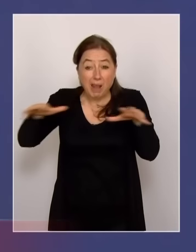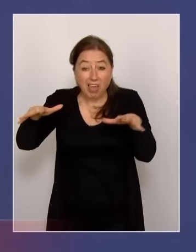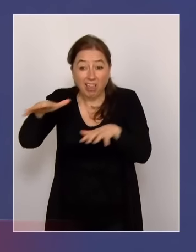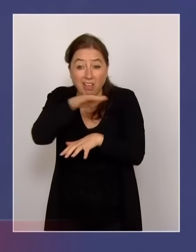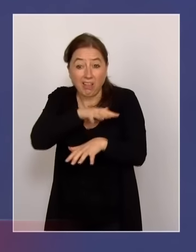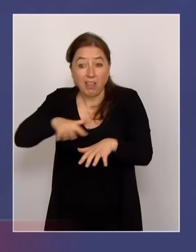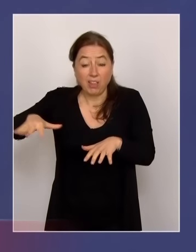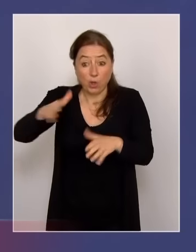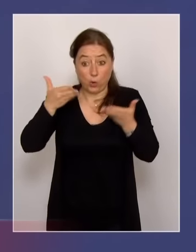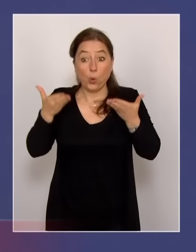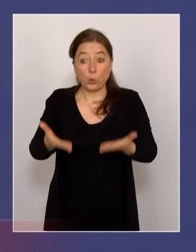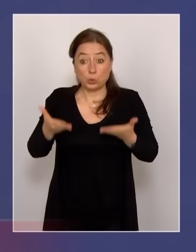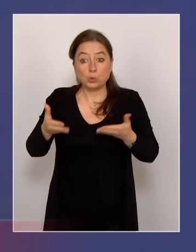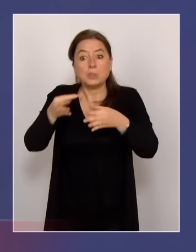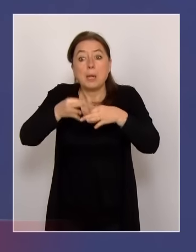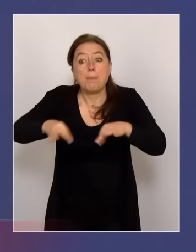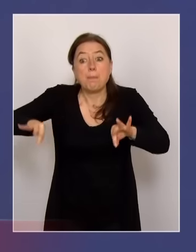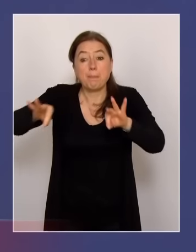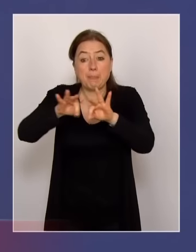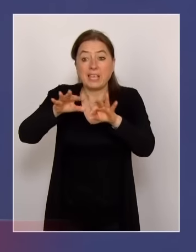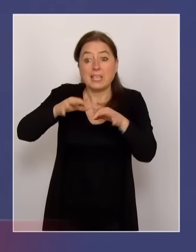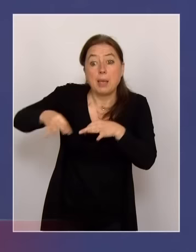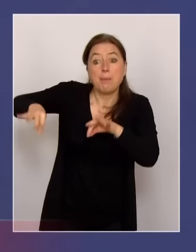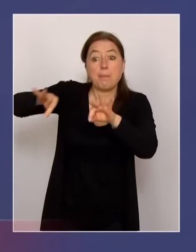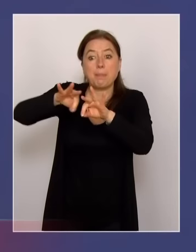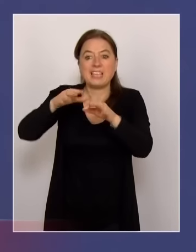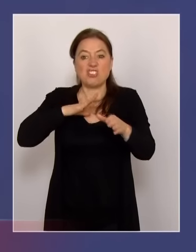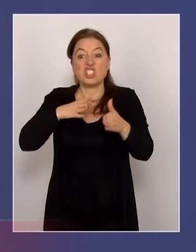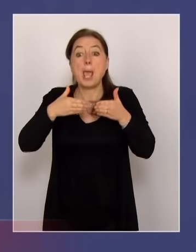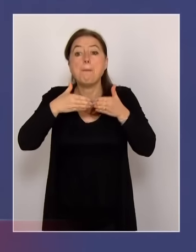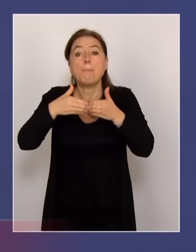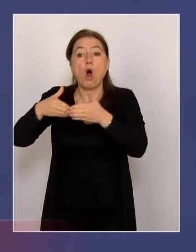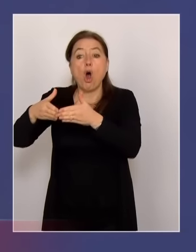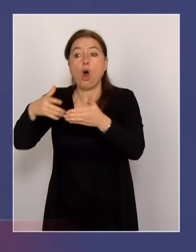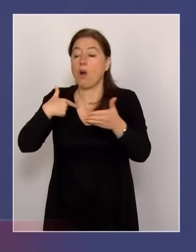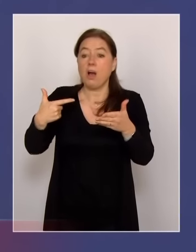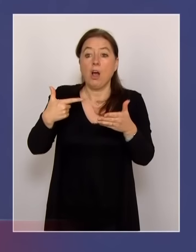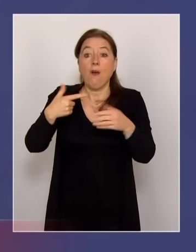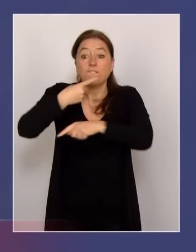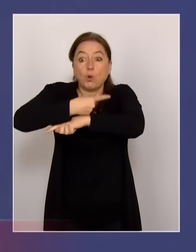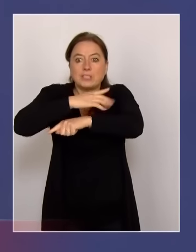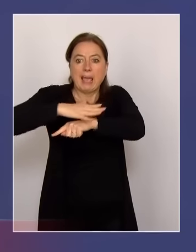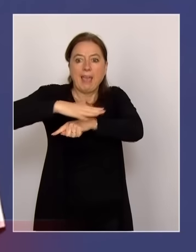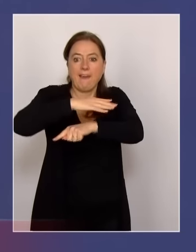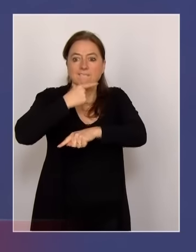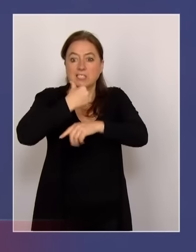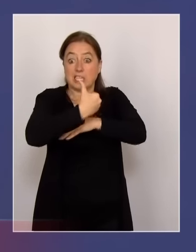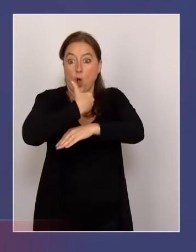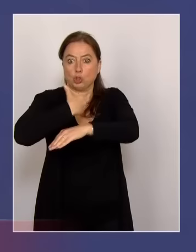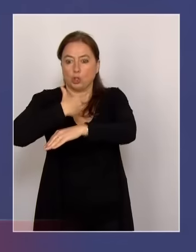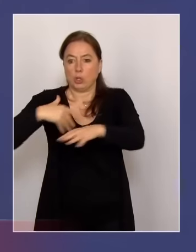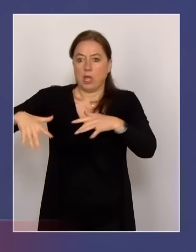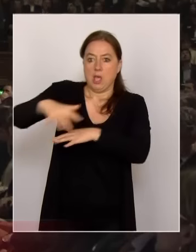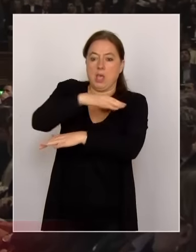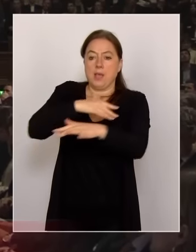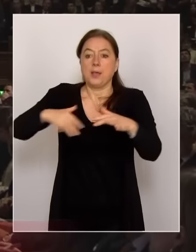en particulier, les pays les plus exposés parce qu'ils ont des grands ports et des points d'entrée ou parfois aussi parce qu'ils pensaient pour certains que